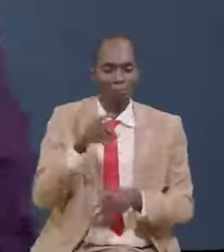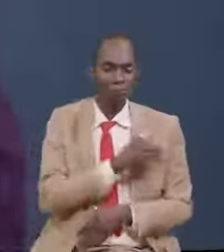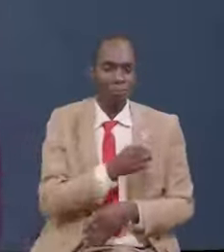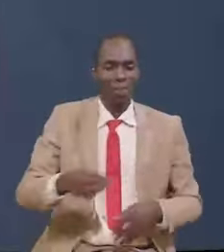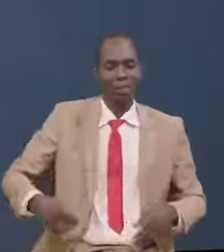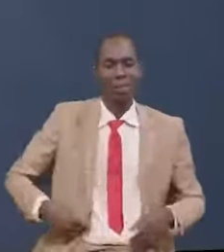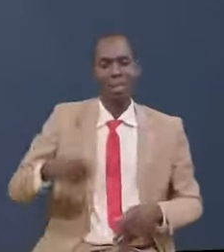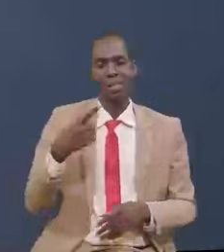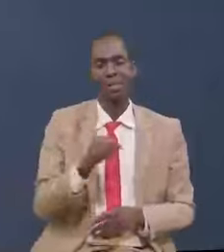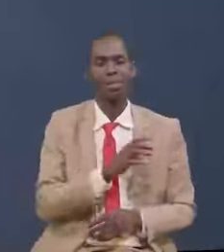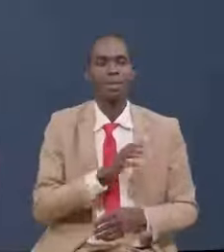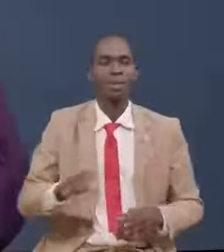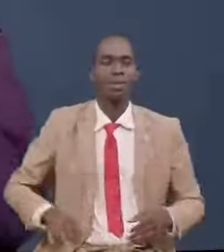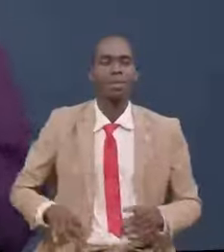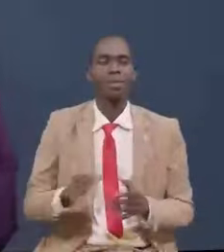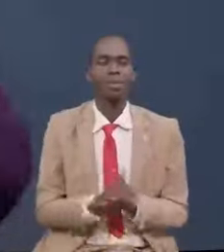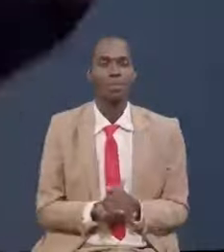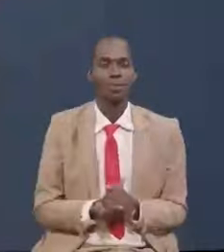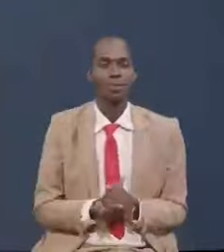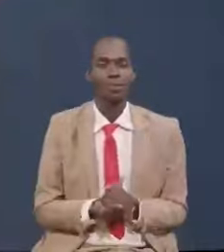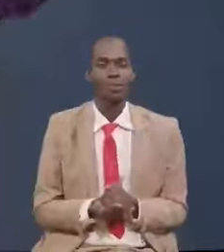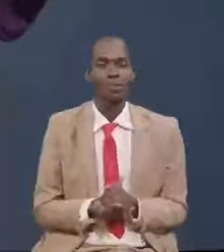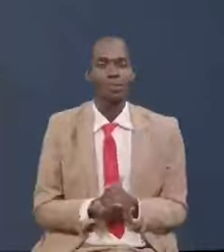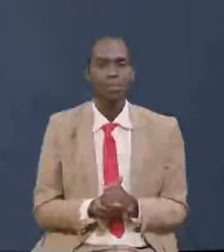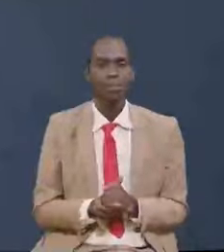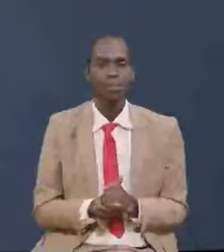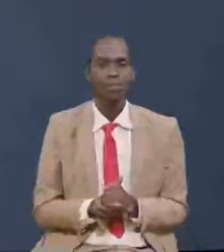Moi qui te parle, je suis le Christ, le Messie.